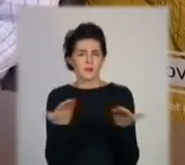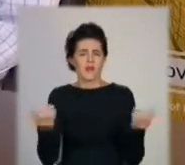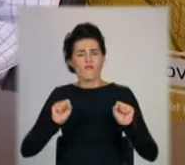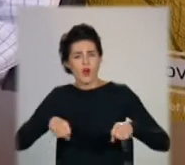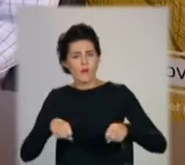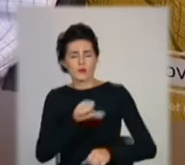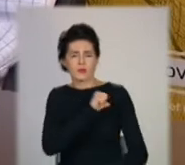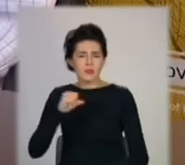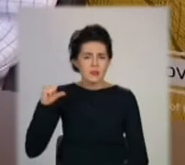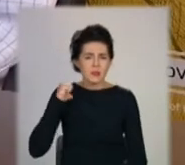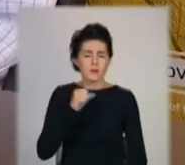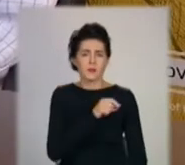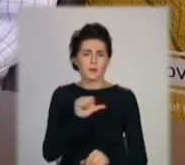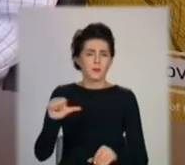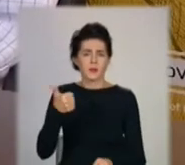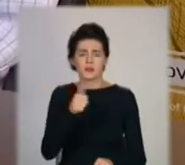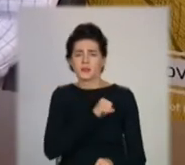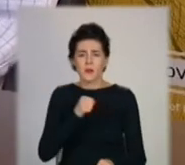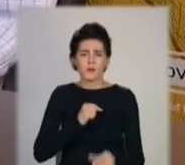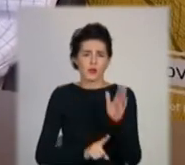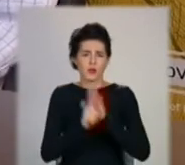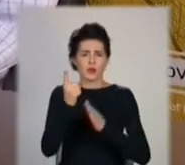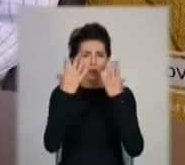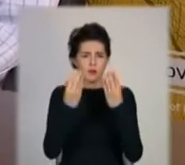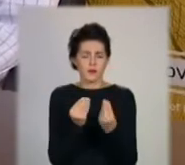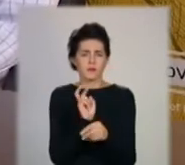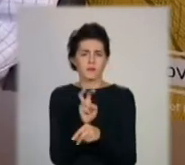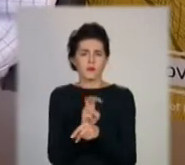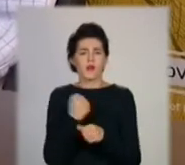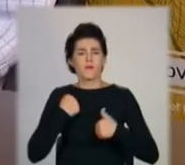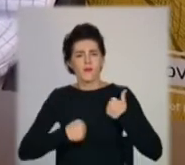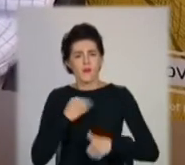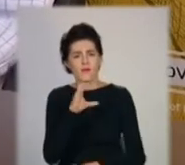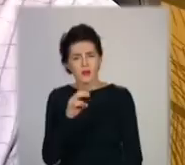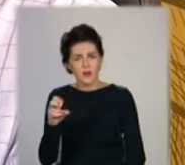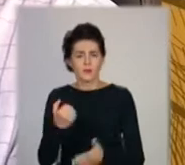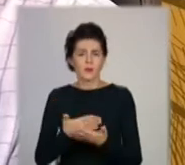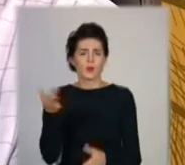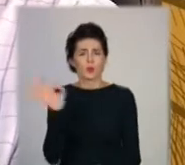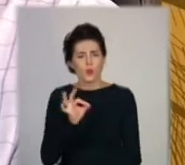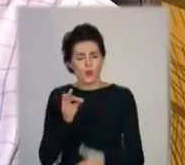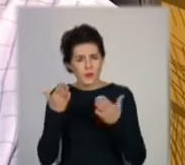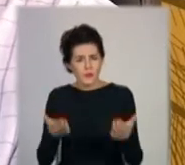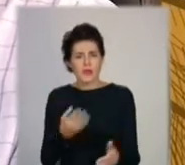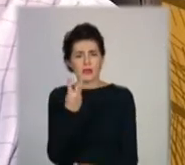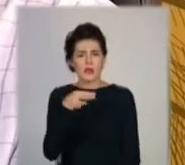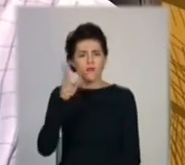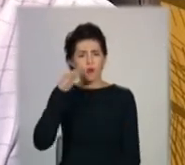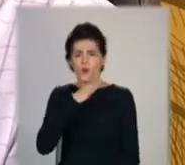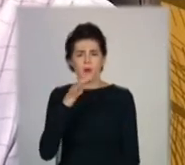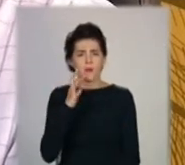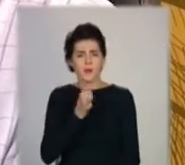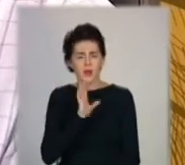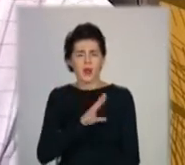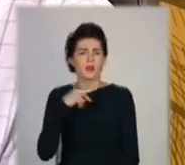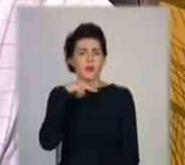возможность самостоятельно первым в течение дня посещать ванную, посещать туалет. По 3 літри води не пити, антибіотики